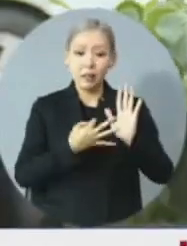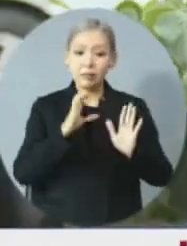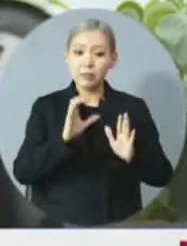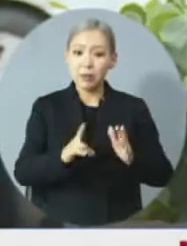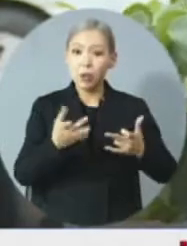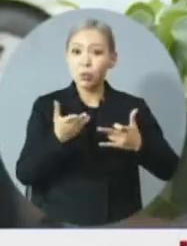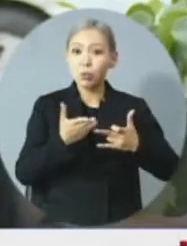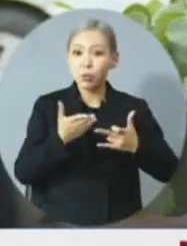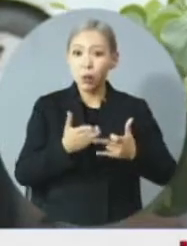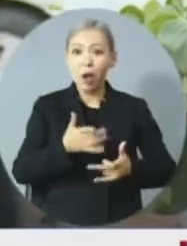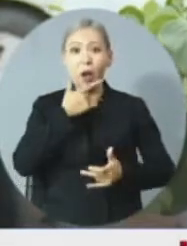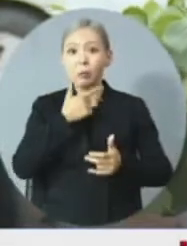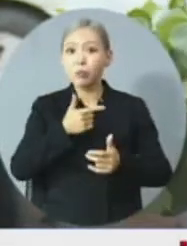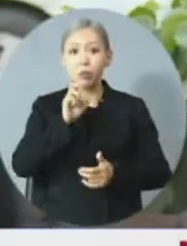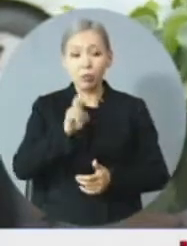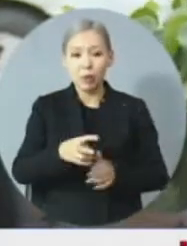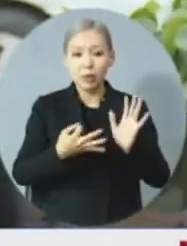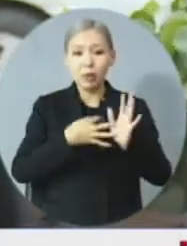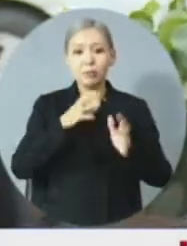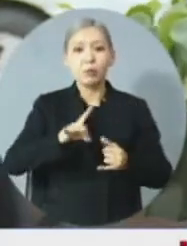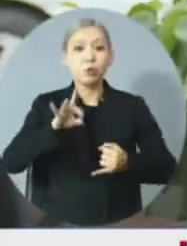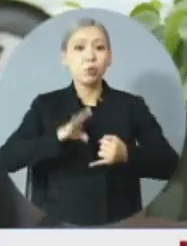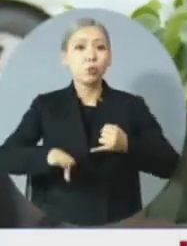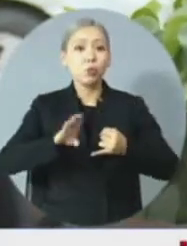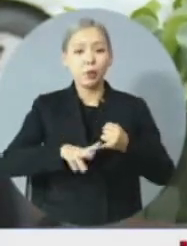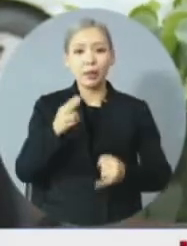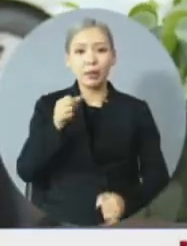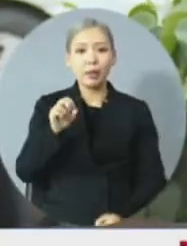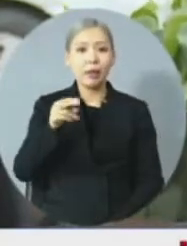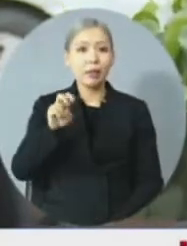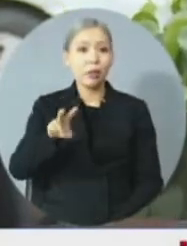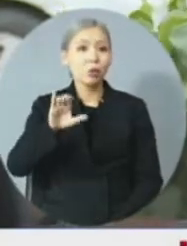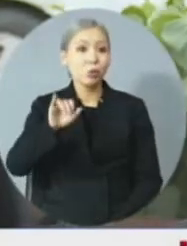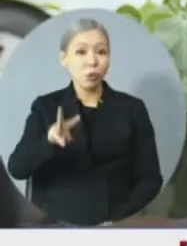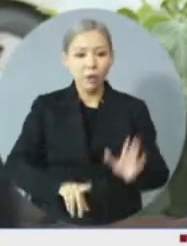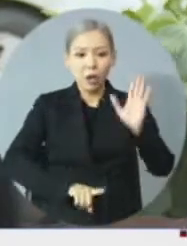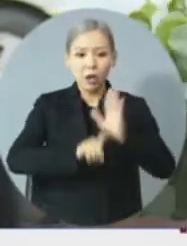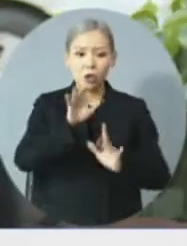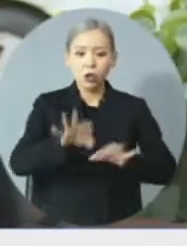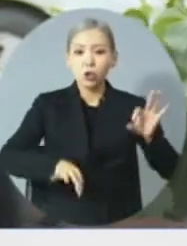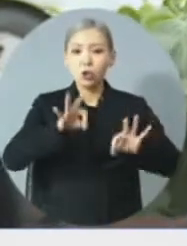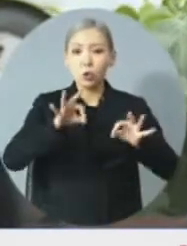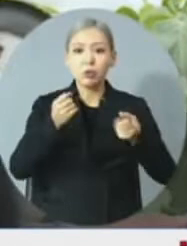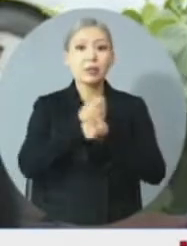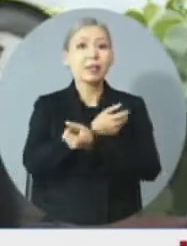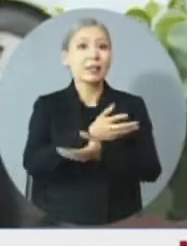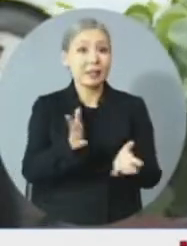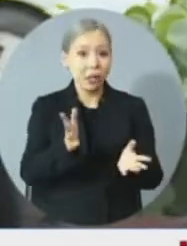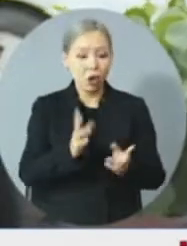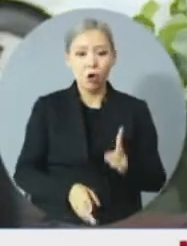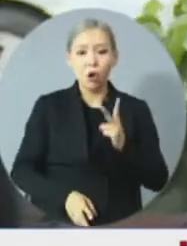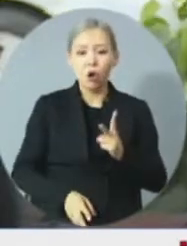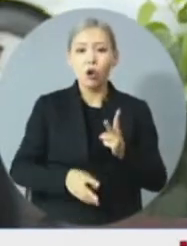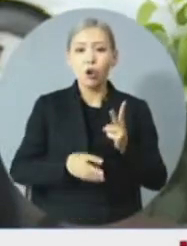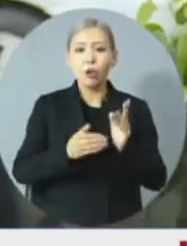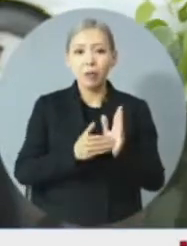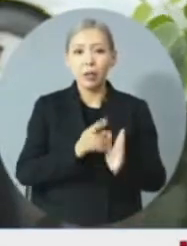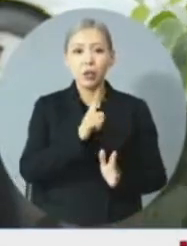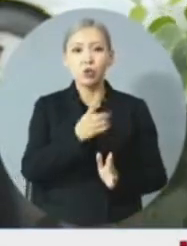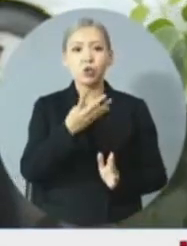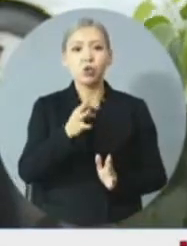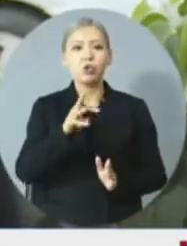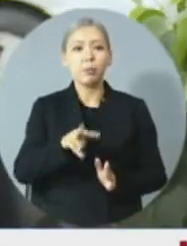дунд амжихгүй бол 8 сарын сүүлэхэд бол бид нэ дадал сумн дээр бол ихний сонголт шалгалтаа зарлаад 2140 м